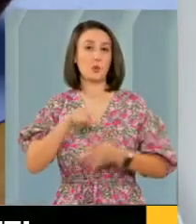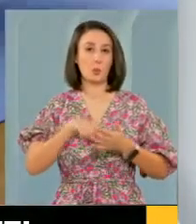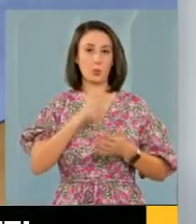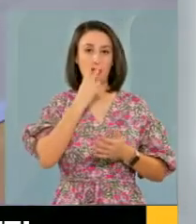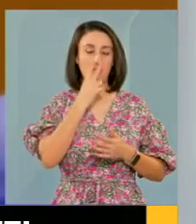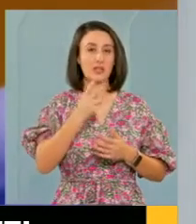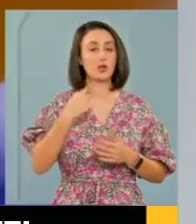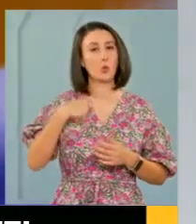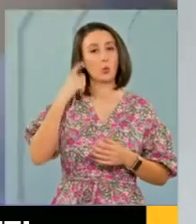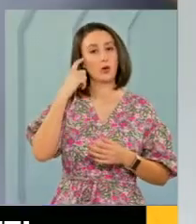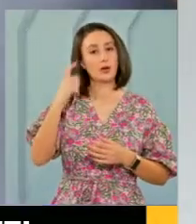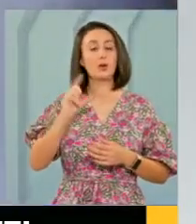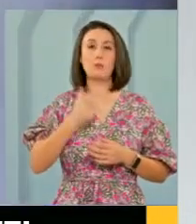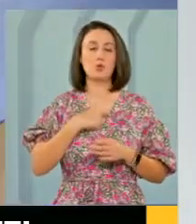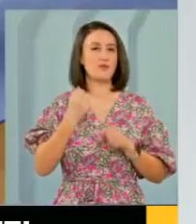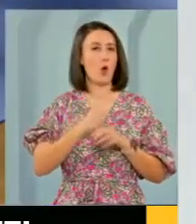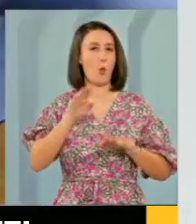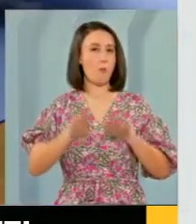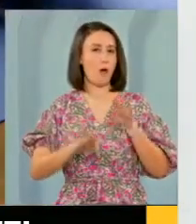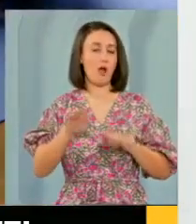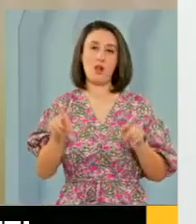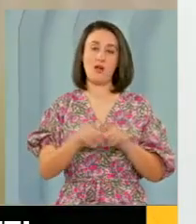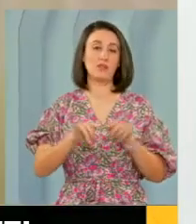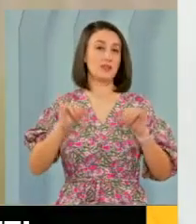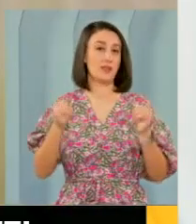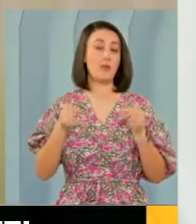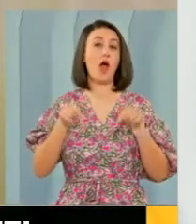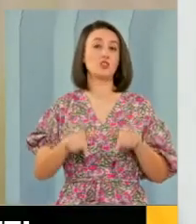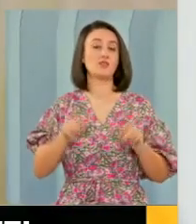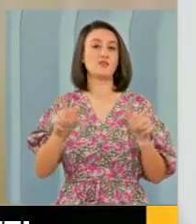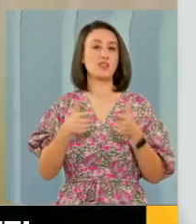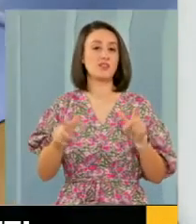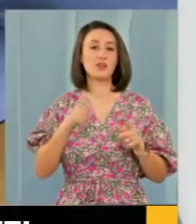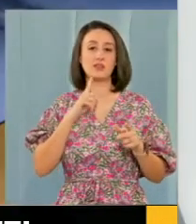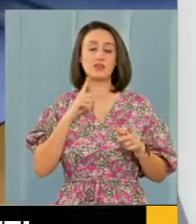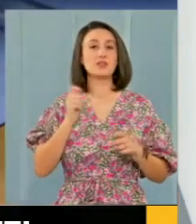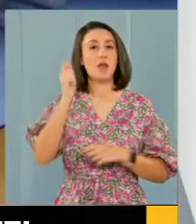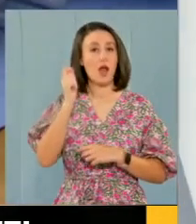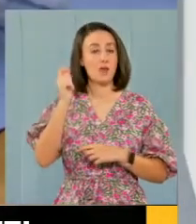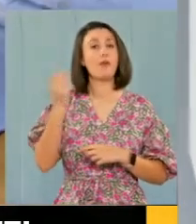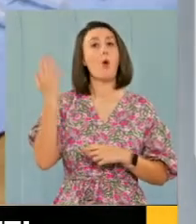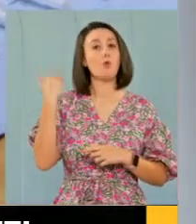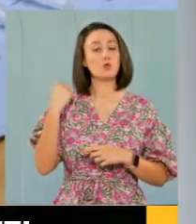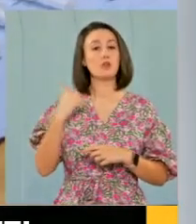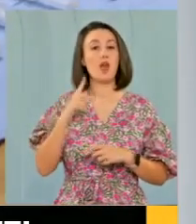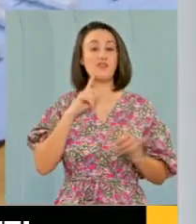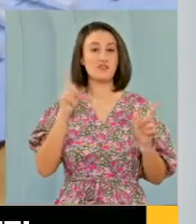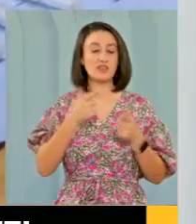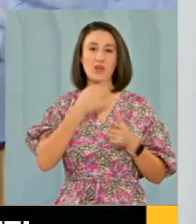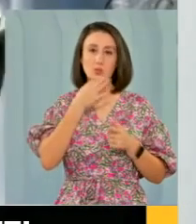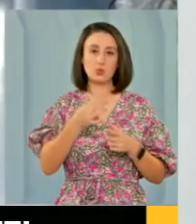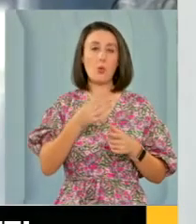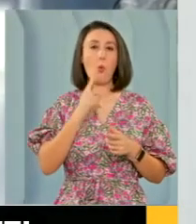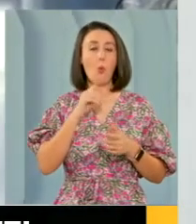că, și pot să fac o paralelă dacă vreți și cu ceea ce se întâmplă la acest festival, semnale de alarmă au existat la festival apropo de consumul de